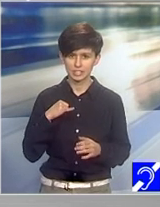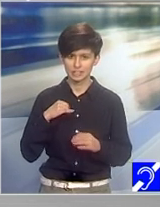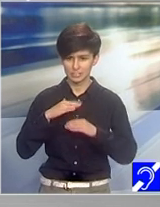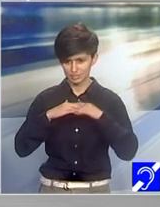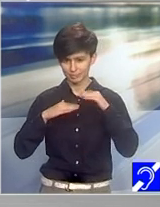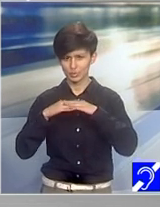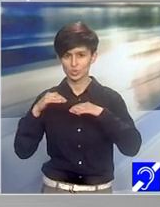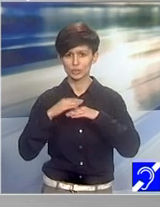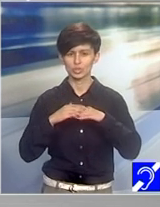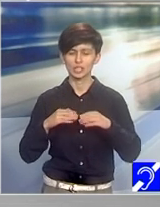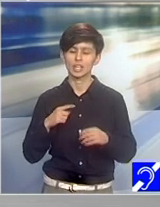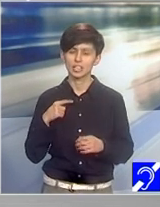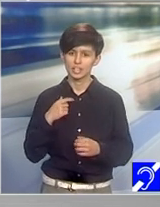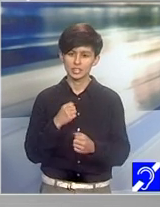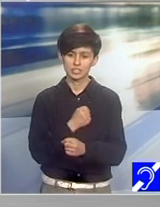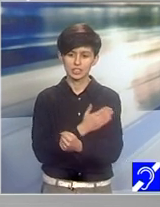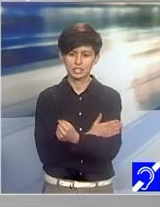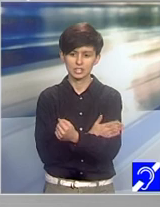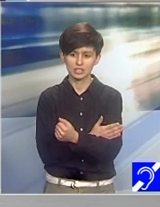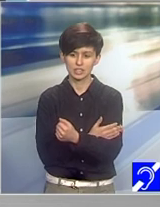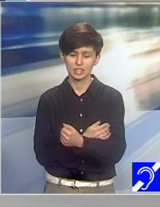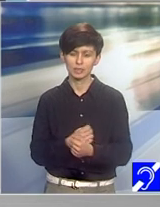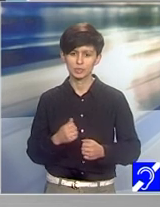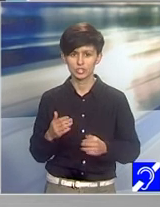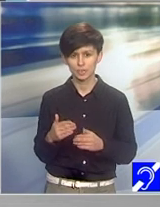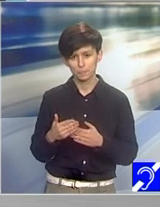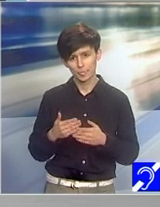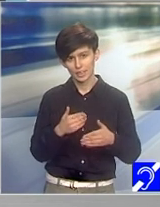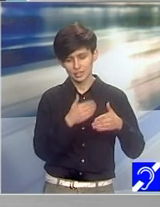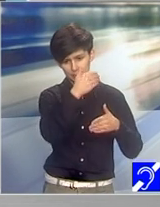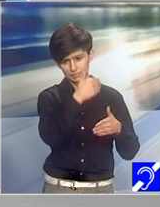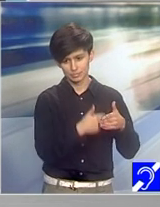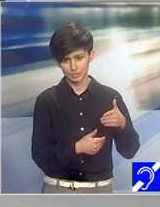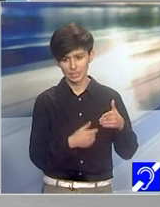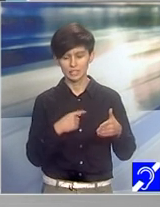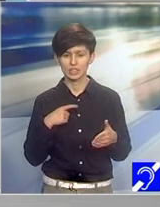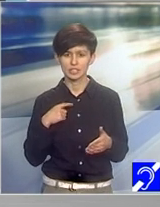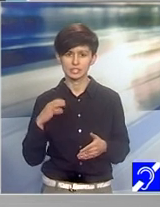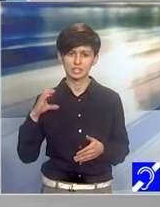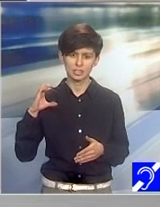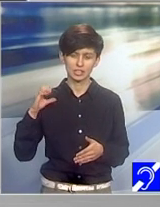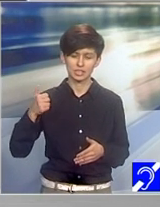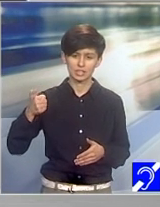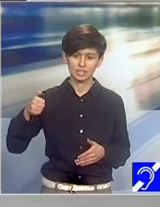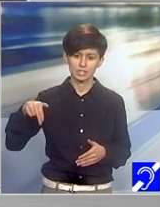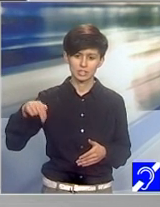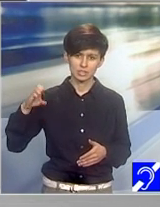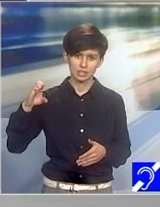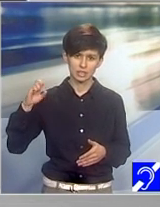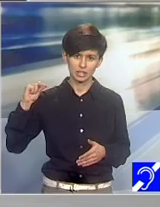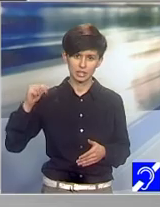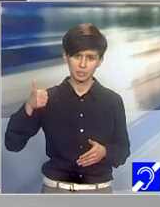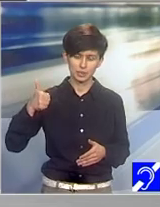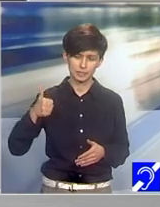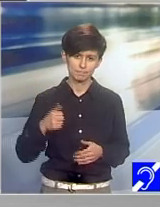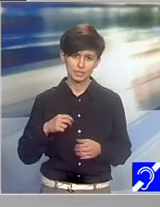este din lemn, structura de rezistență, iar zidul este din cânepă și var. E o tehnologie care de